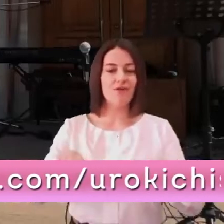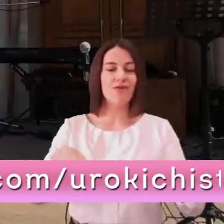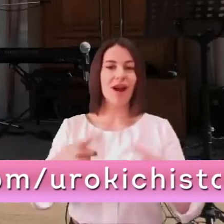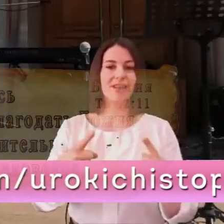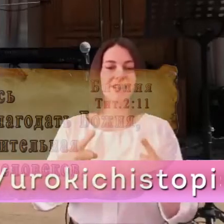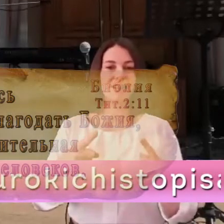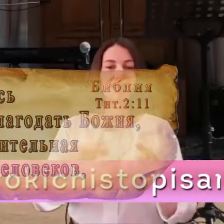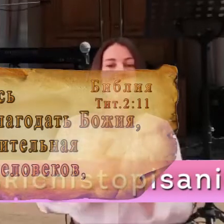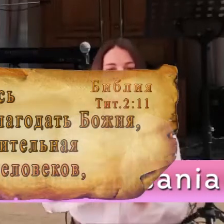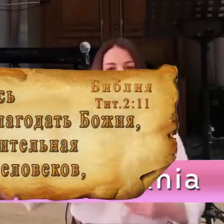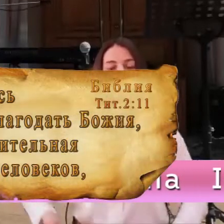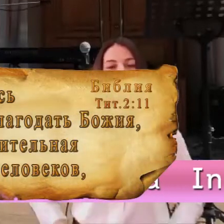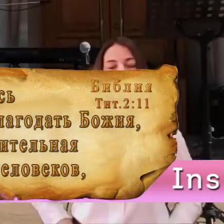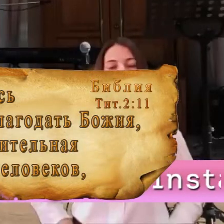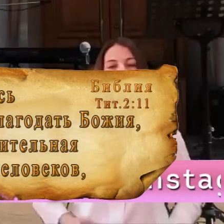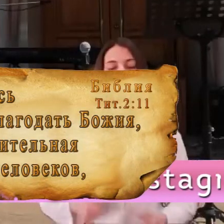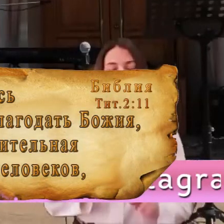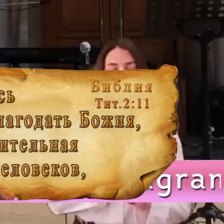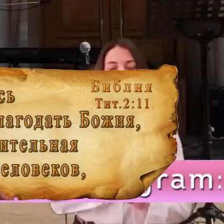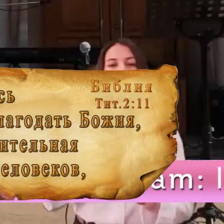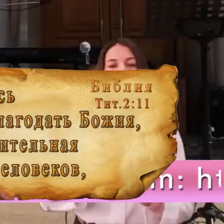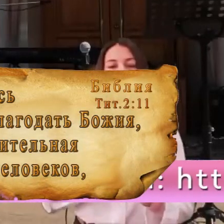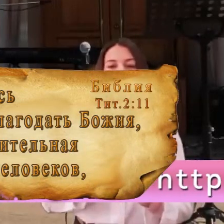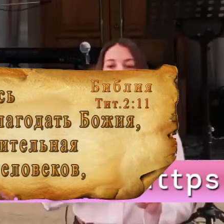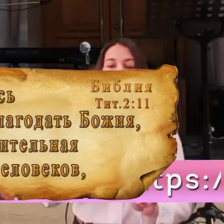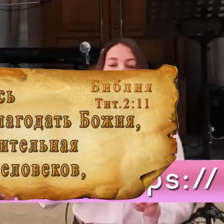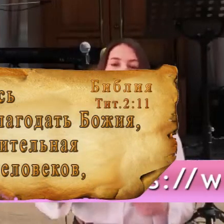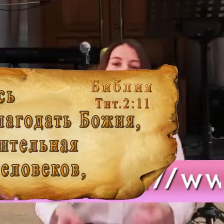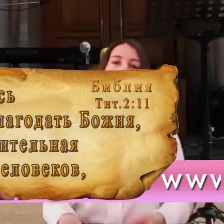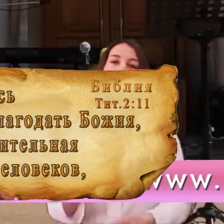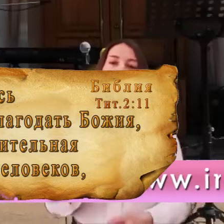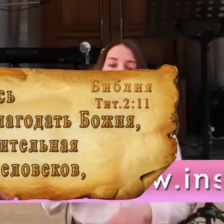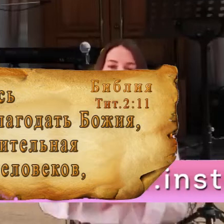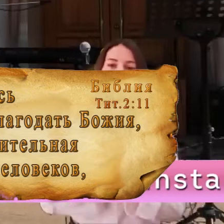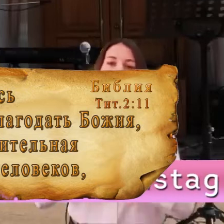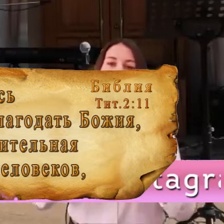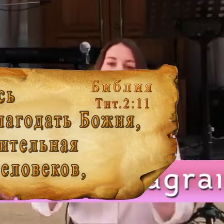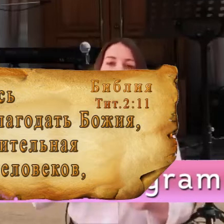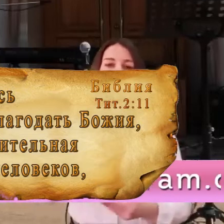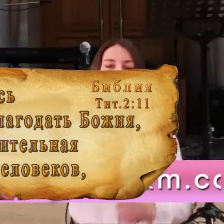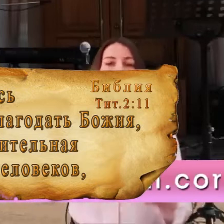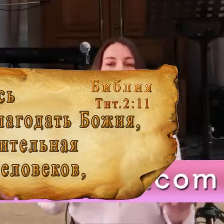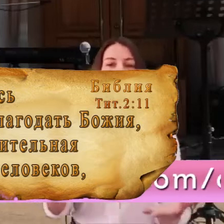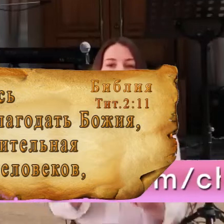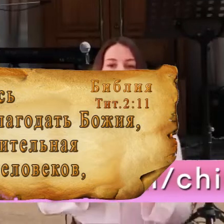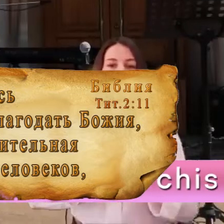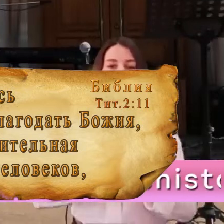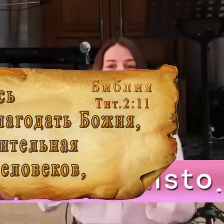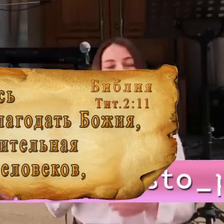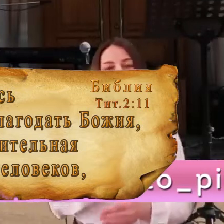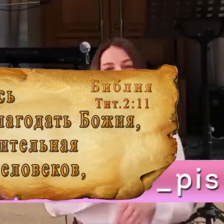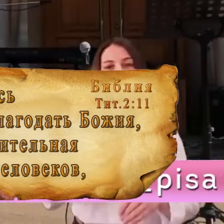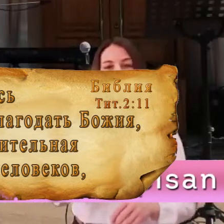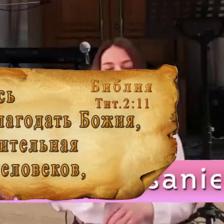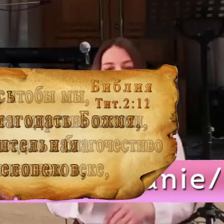жизнь. Послание к Титу, 2 глава. «Ибо явилась благодать Божия спасительная для всех человеков», так записано в 11